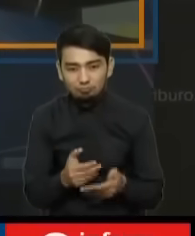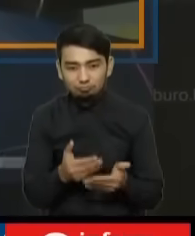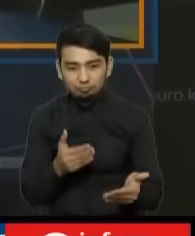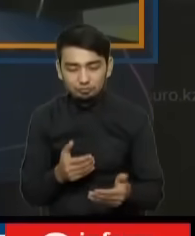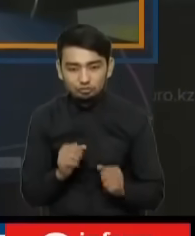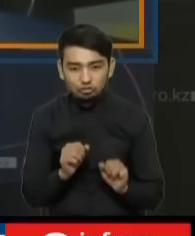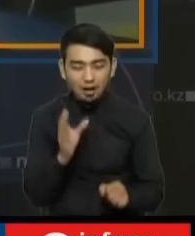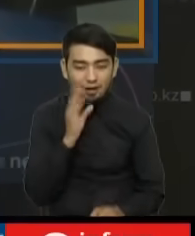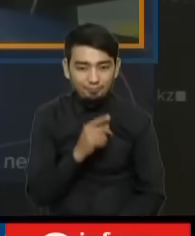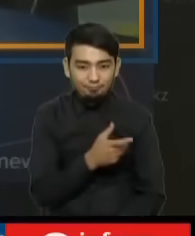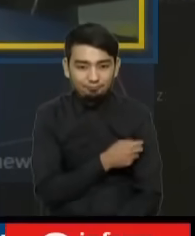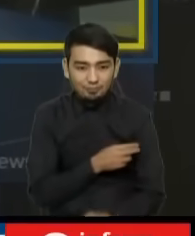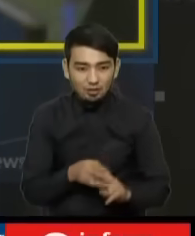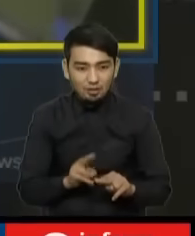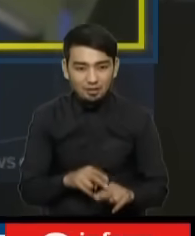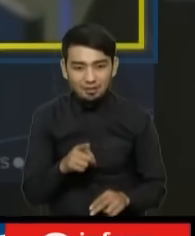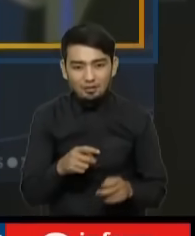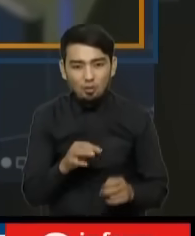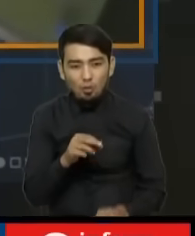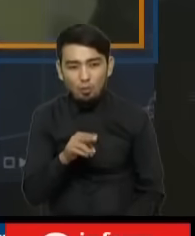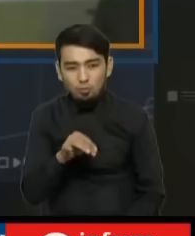болып саналады. Жатыр мойны